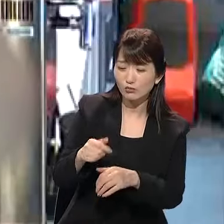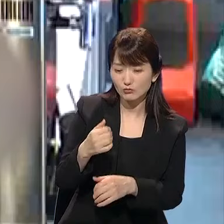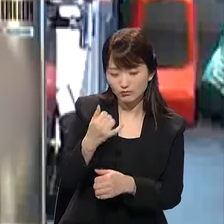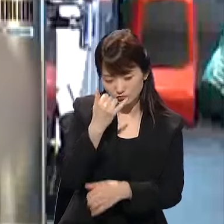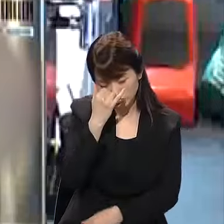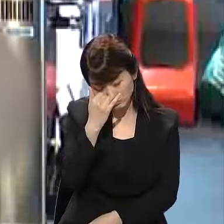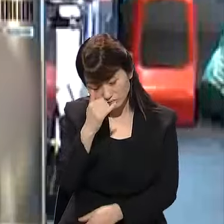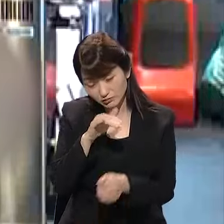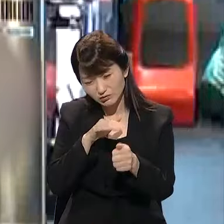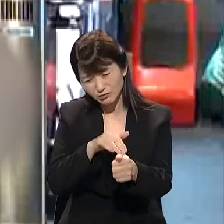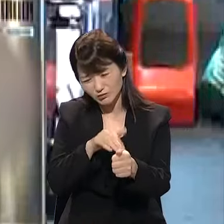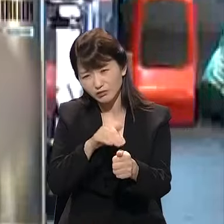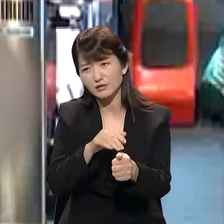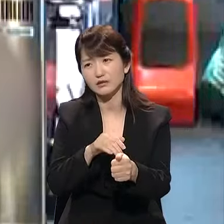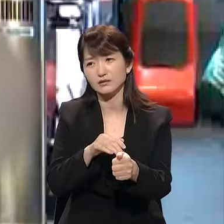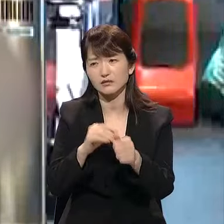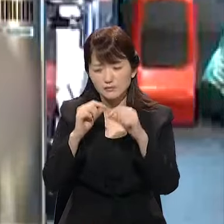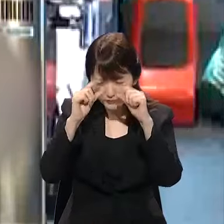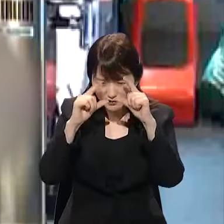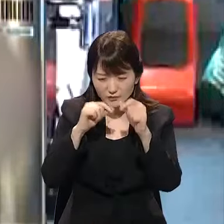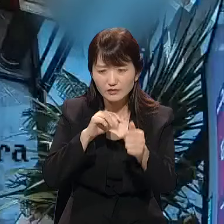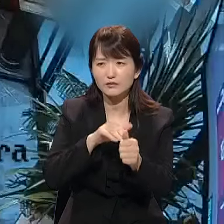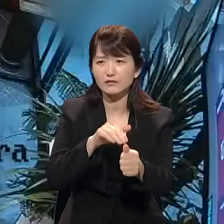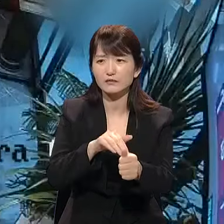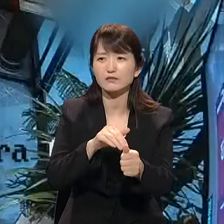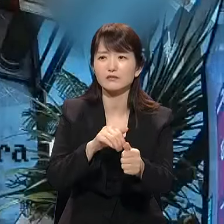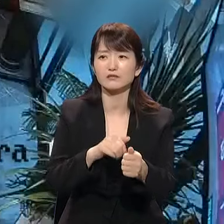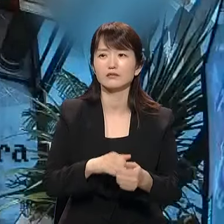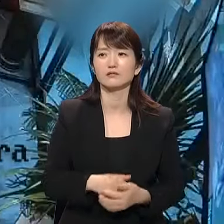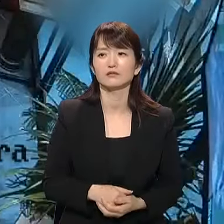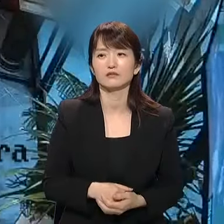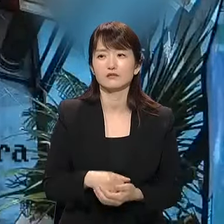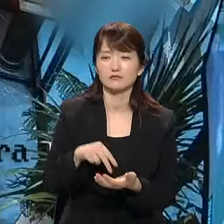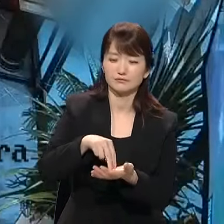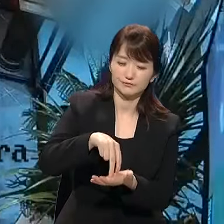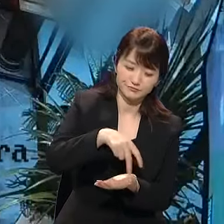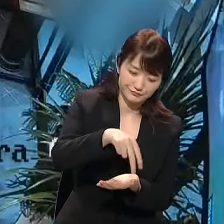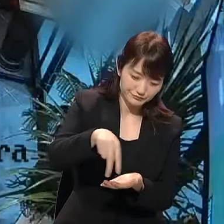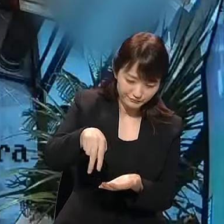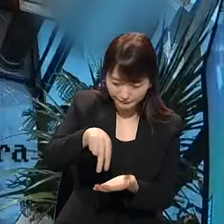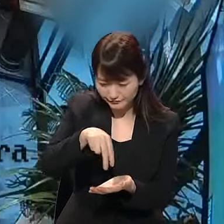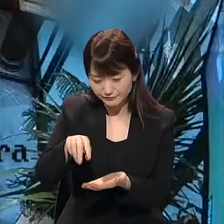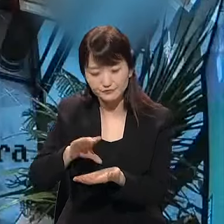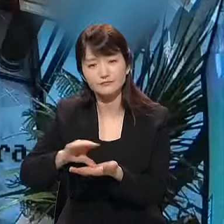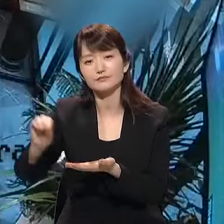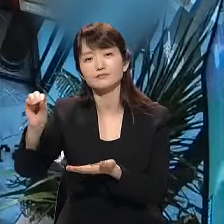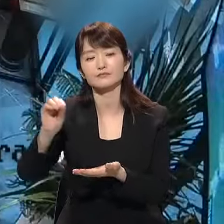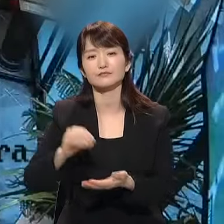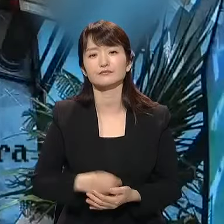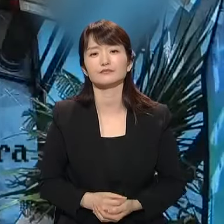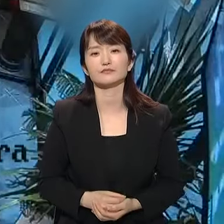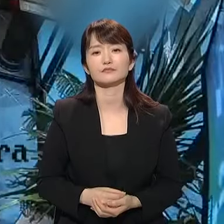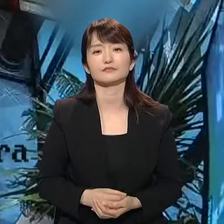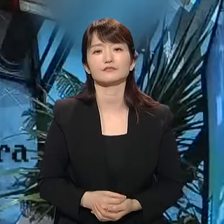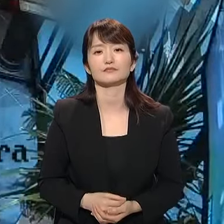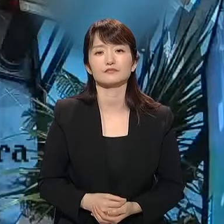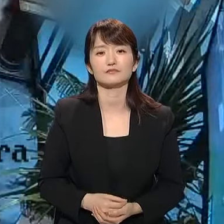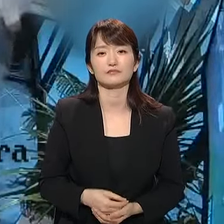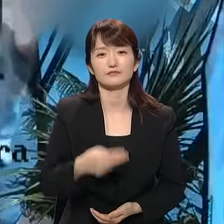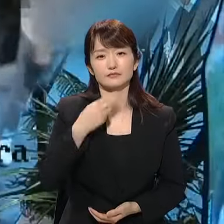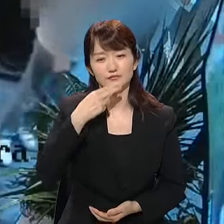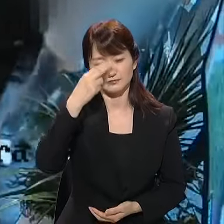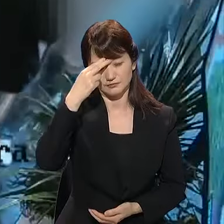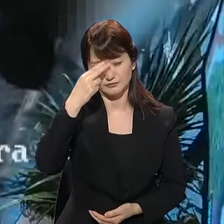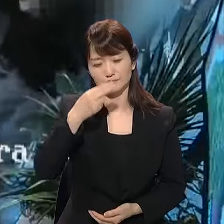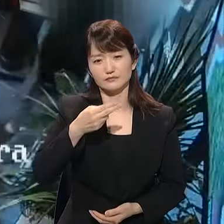어 아저씨 일어나세요 사장님 깨워 그랬더니 비틀비틀 거리서 또 갑니다 자 음주 인생만 40년 우리